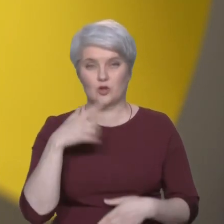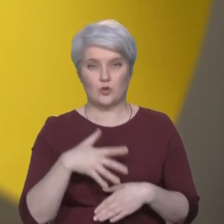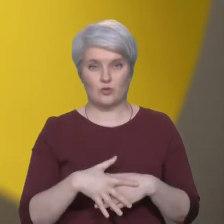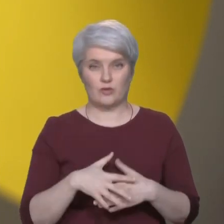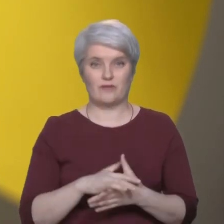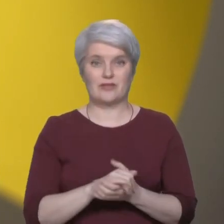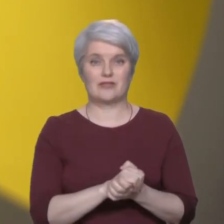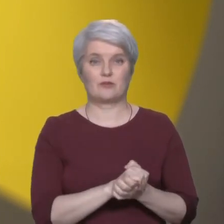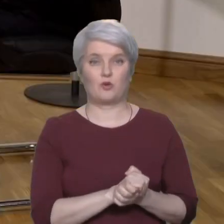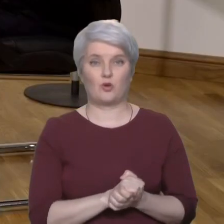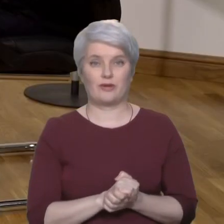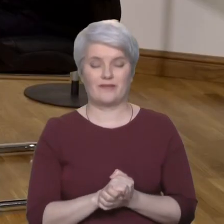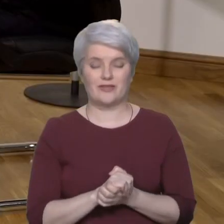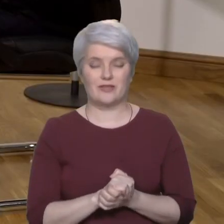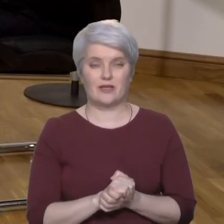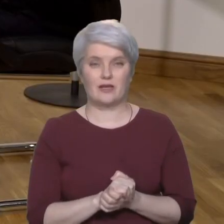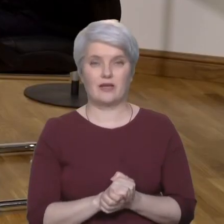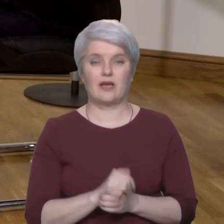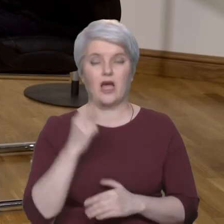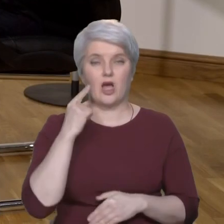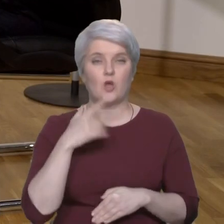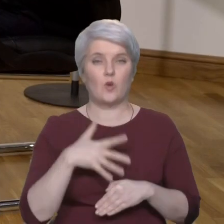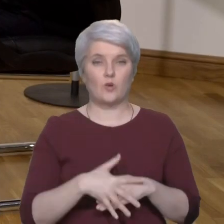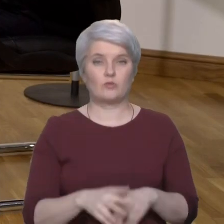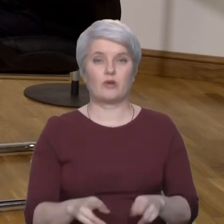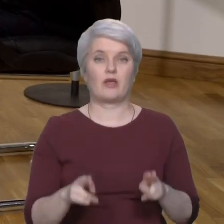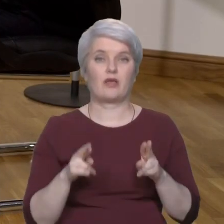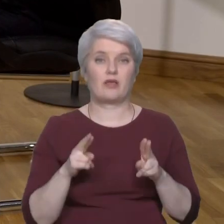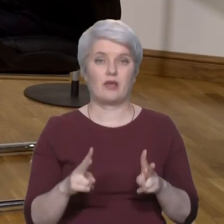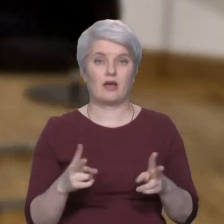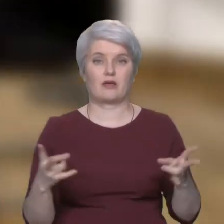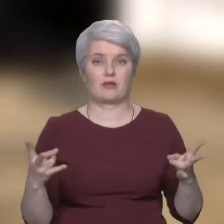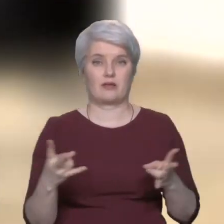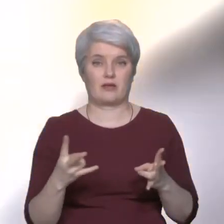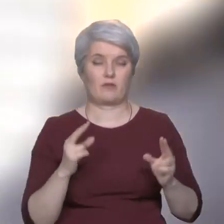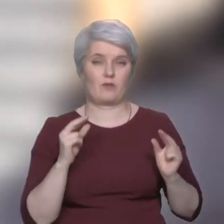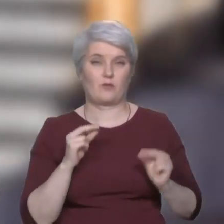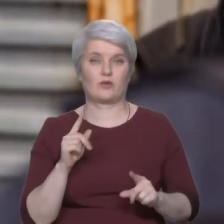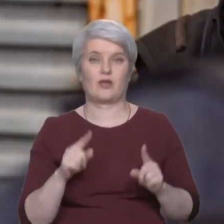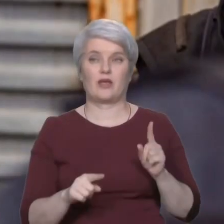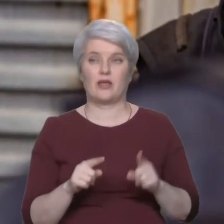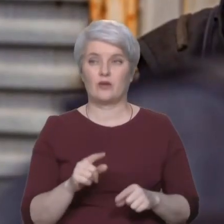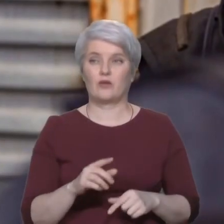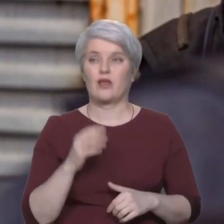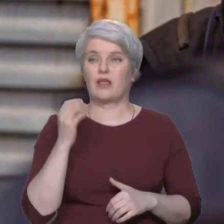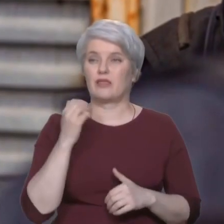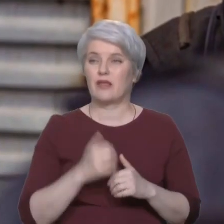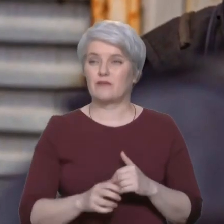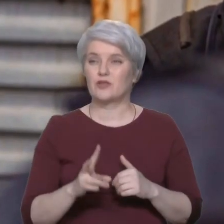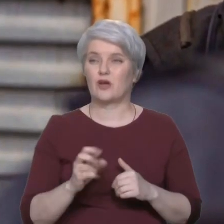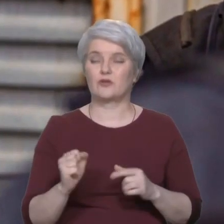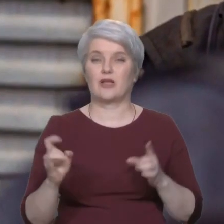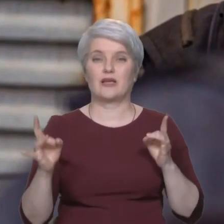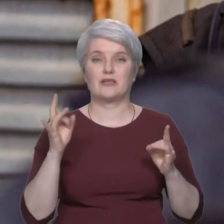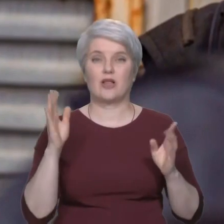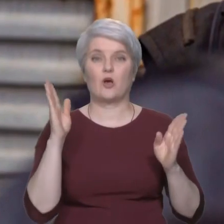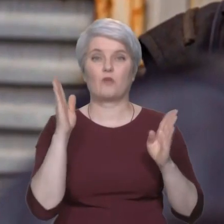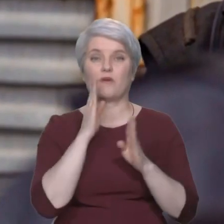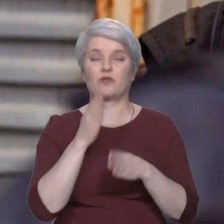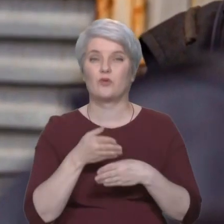особовий склад розуміє, як треба працювати. Інколи, навіть незважаючи на сигнали повітряної тривоги, надаючи допомогу